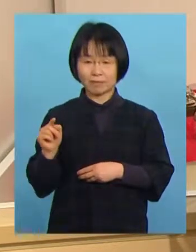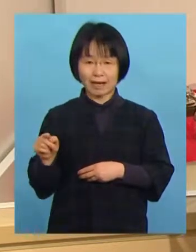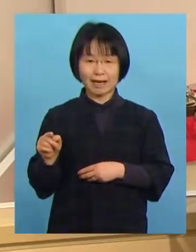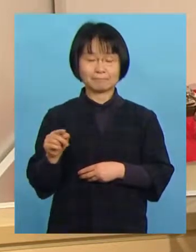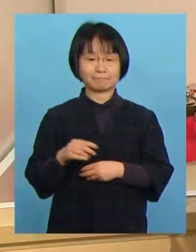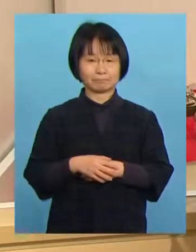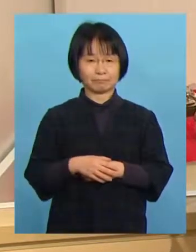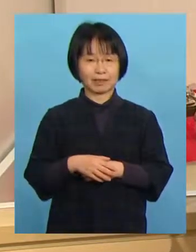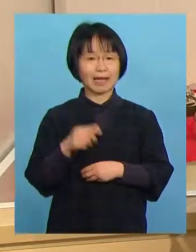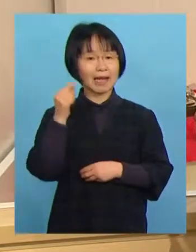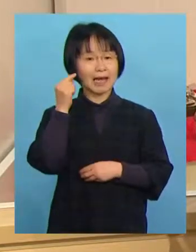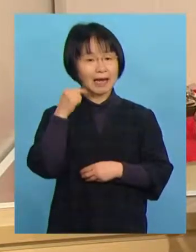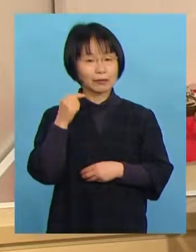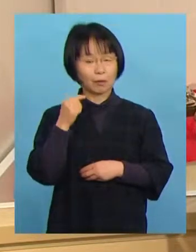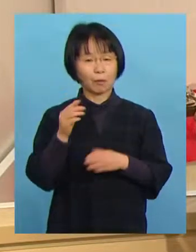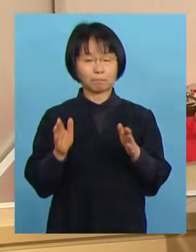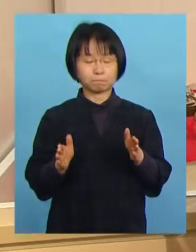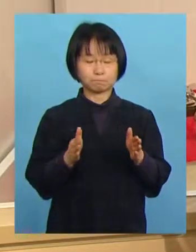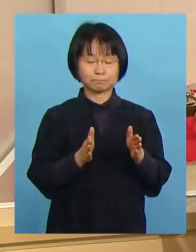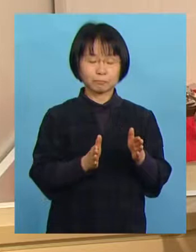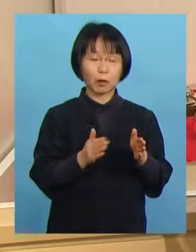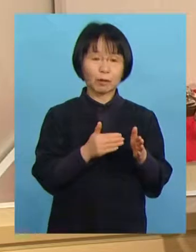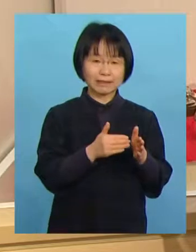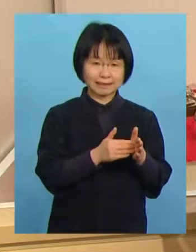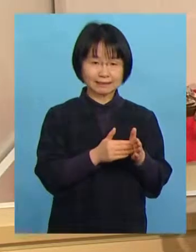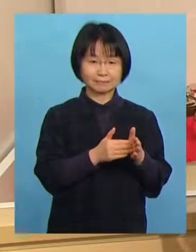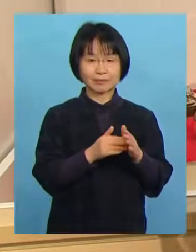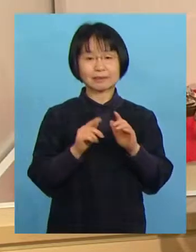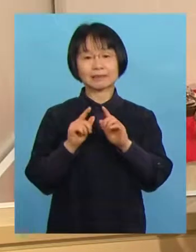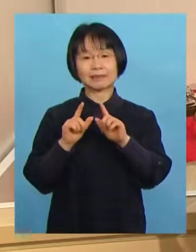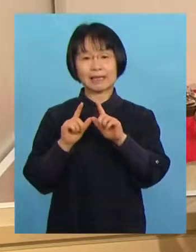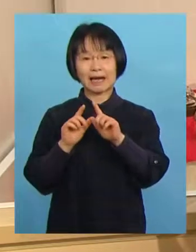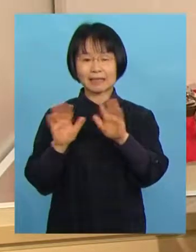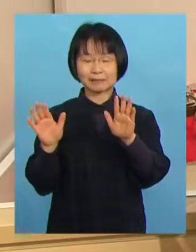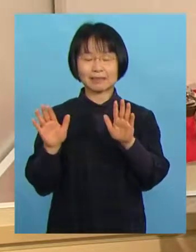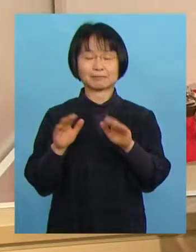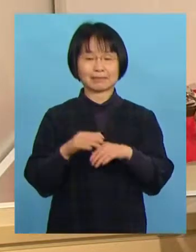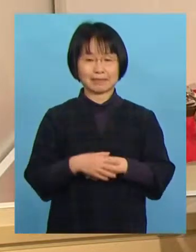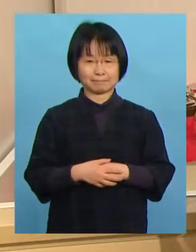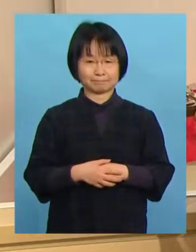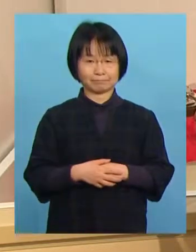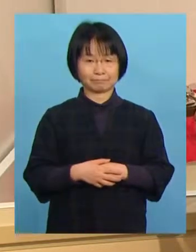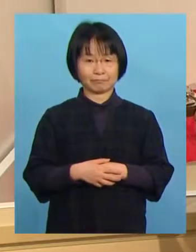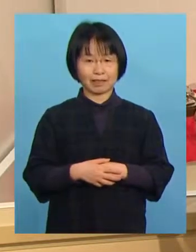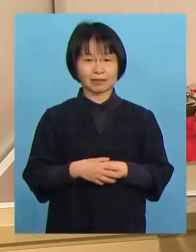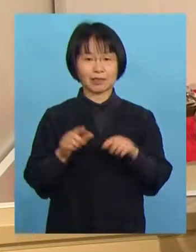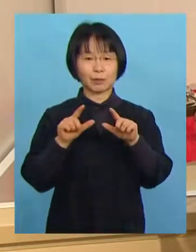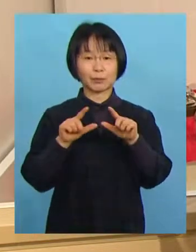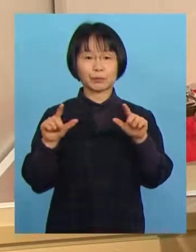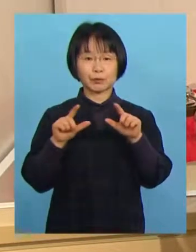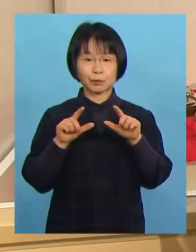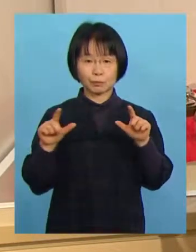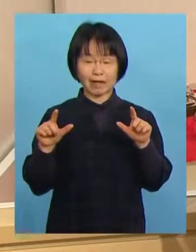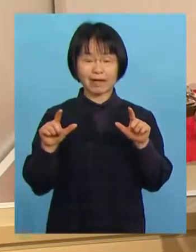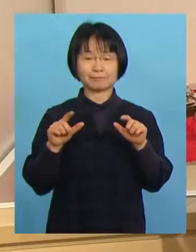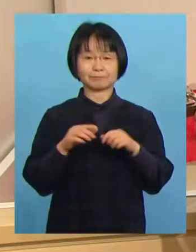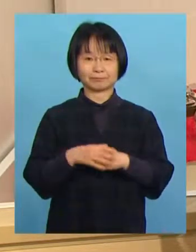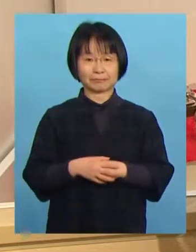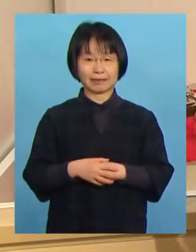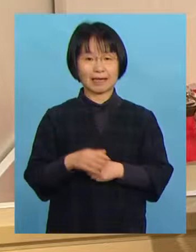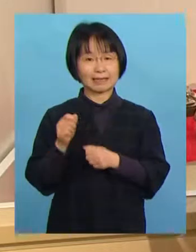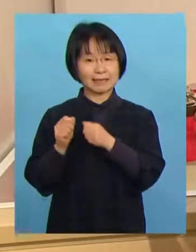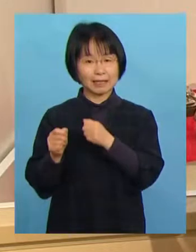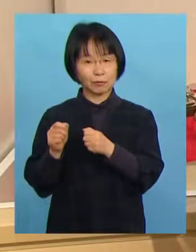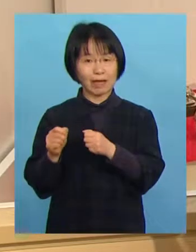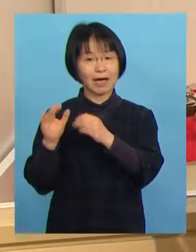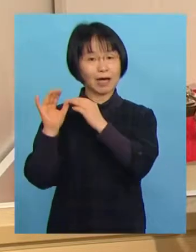は江戸時代の後期だと言われています。 はい、 五人囃子は、普通はですねこの、お太鼓と